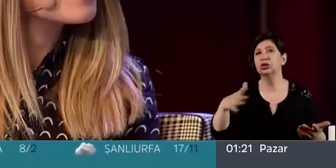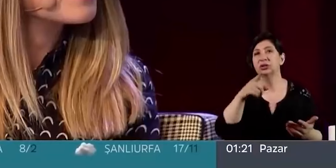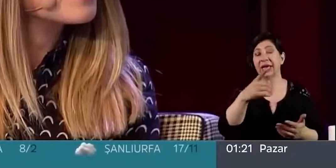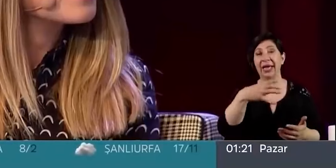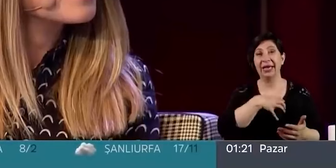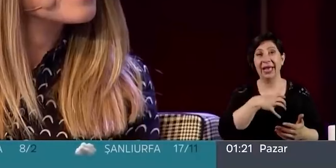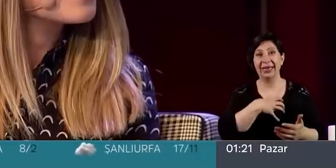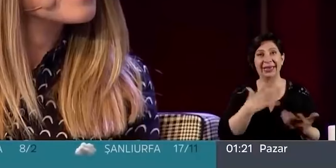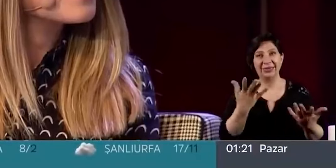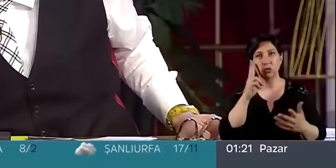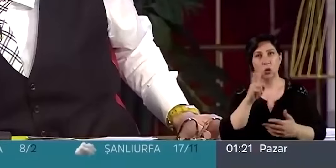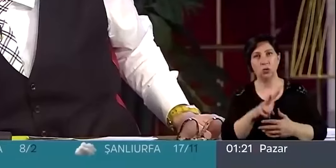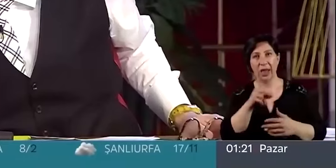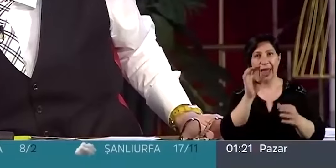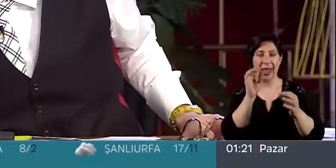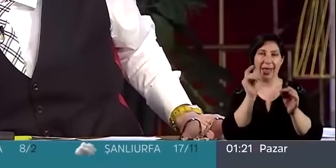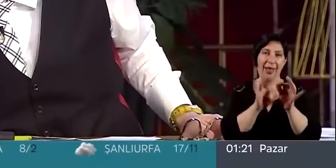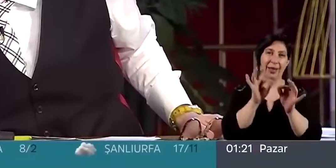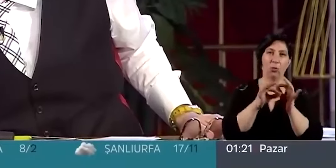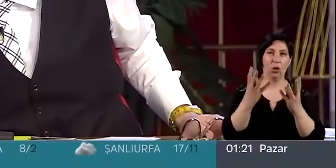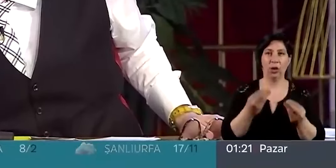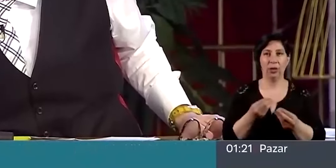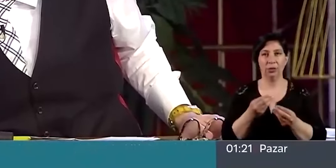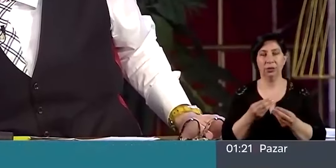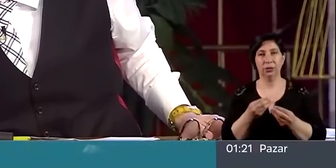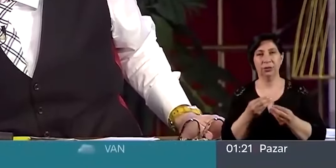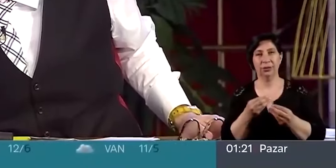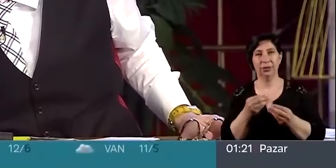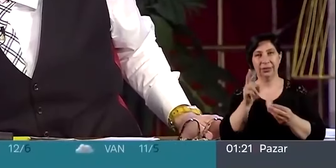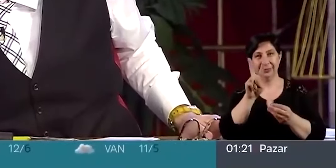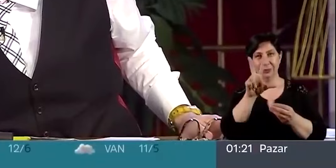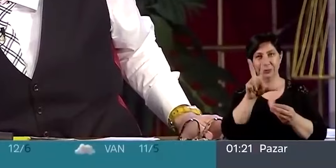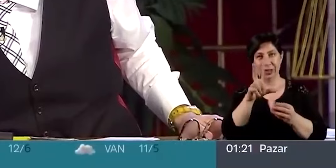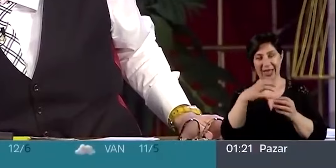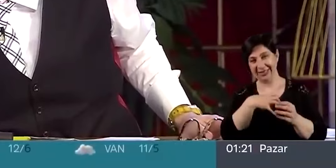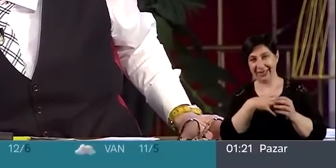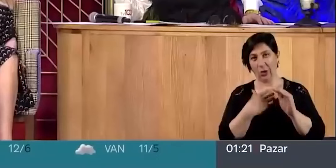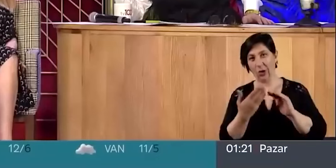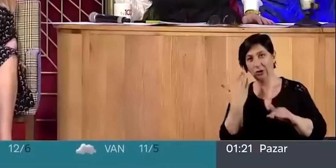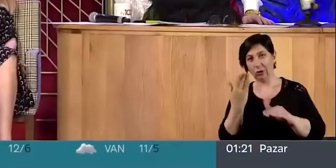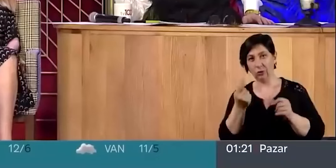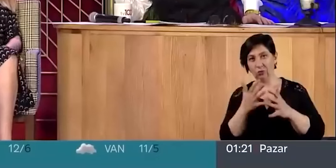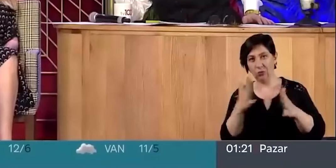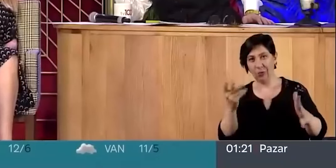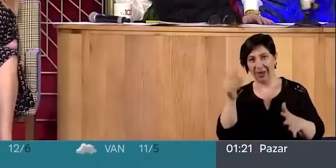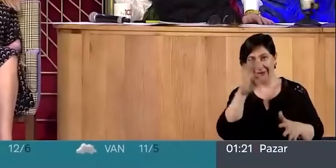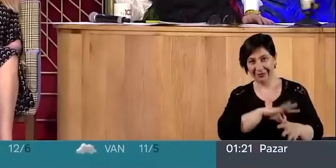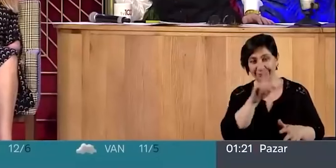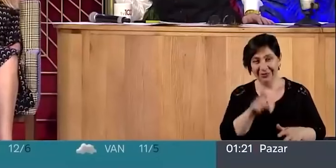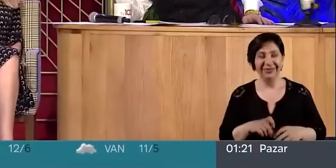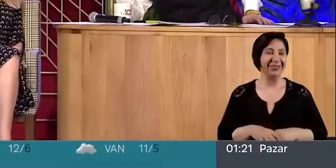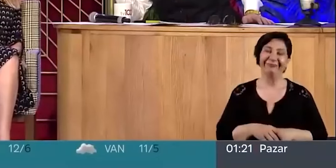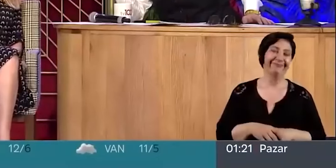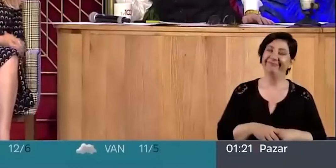Sen kendini ne durumda görüyorsun ekonomik olarak kendini? Yani 23 Haziran'dan önce böyle korkunç bir para görünüyor mu?